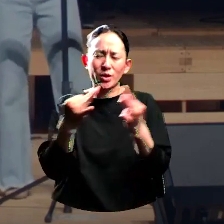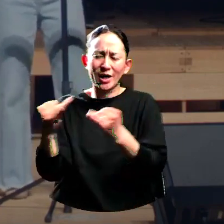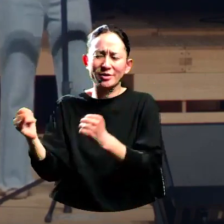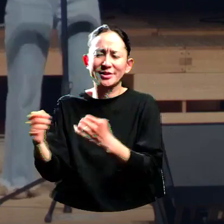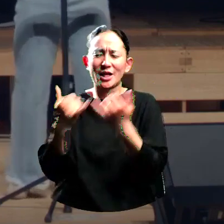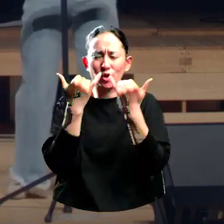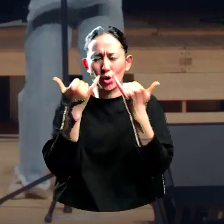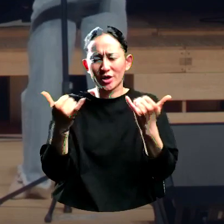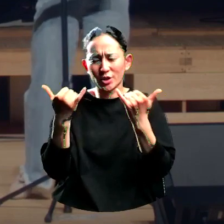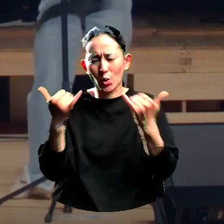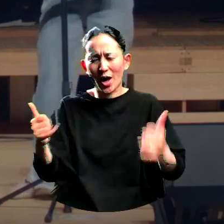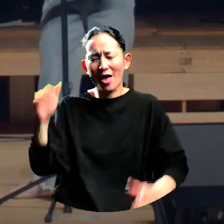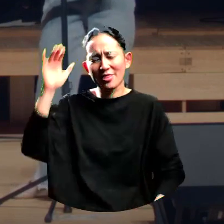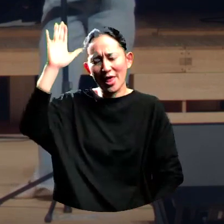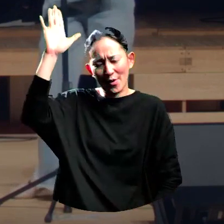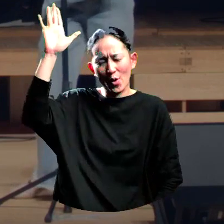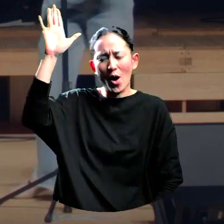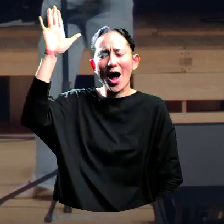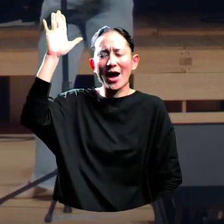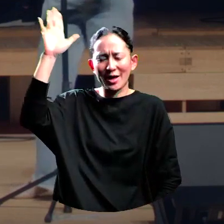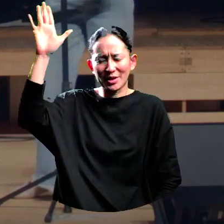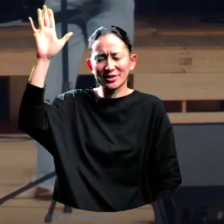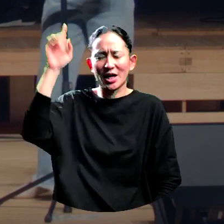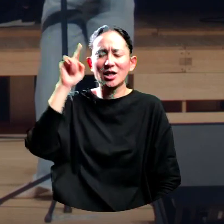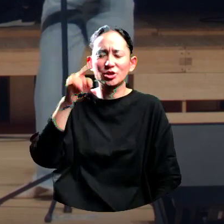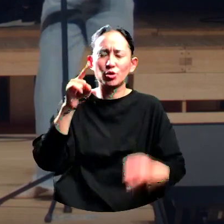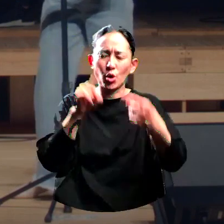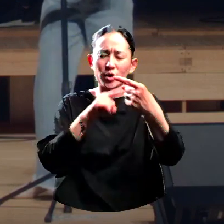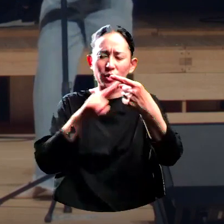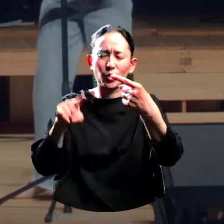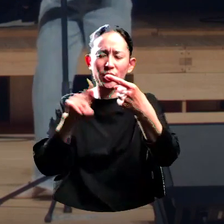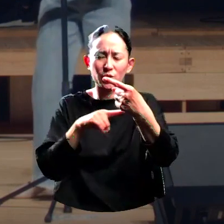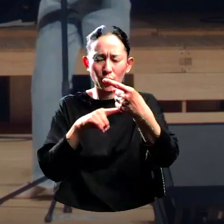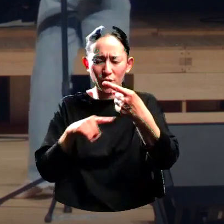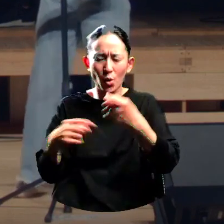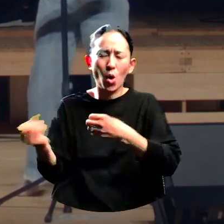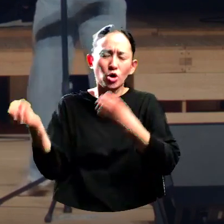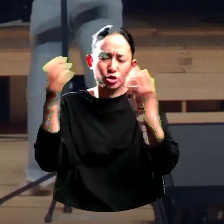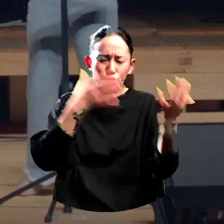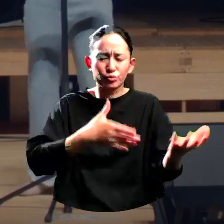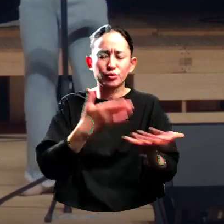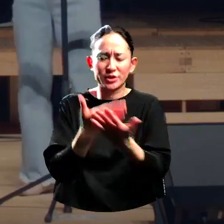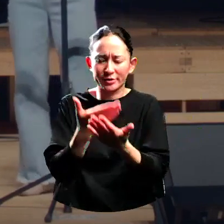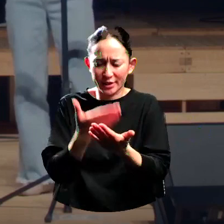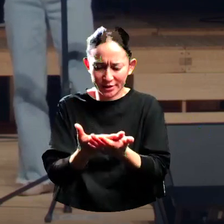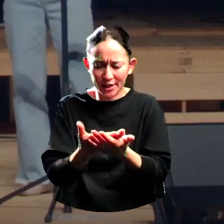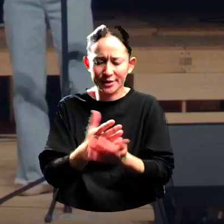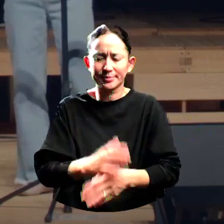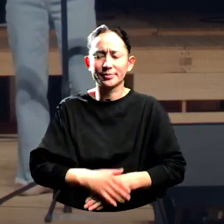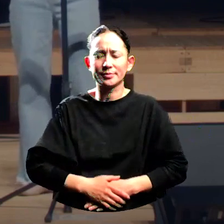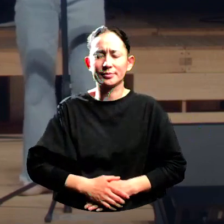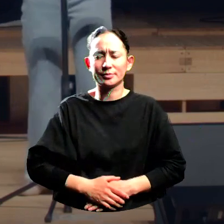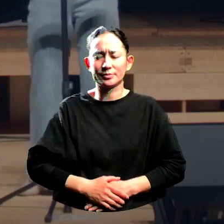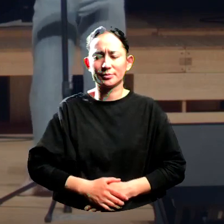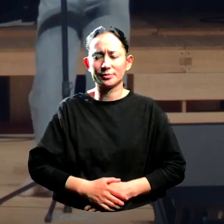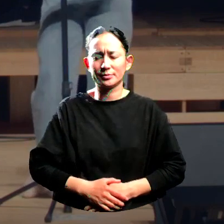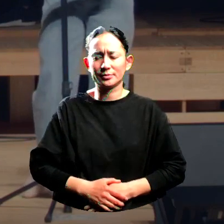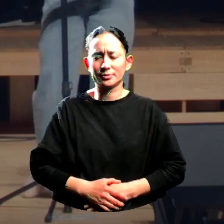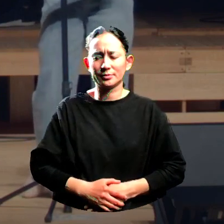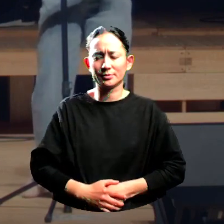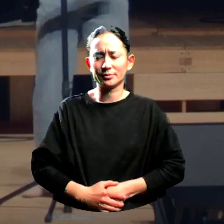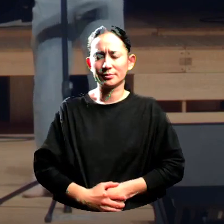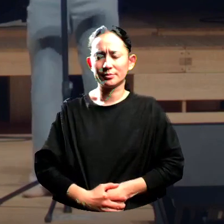を挙げる、その決心の手が挙がりました。イエス様、その一人一人を祝福してください。 Heavenly Father, thank you for each hand